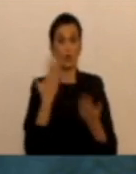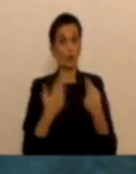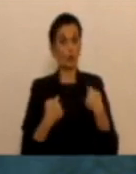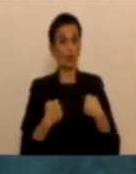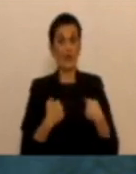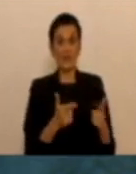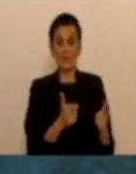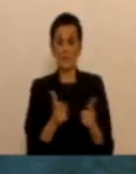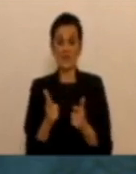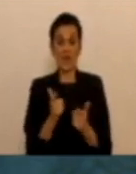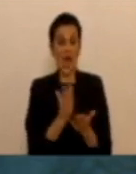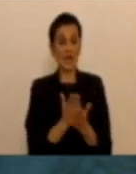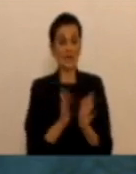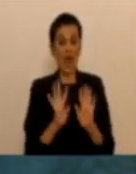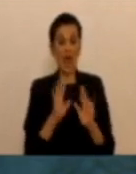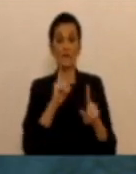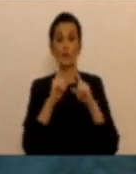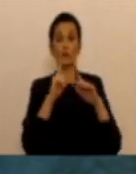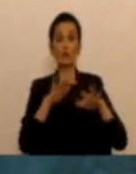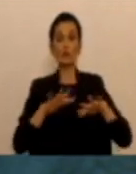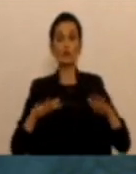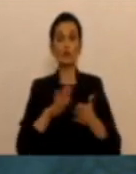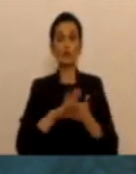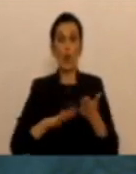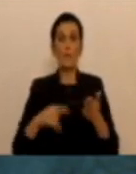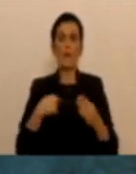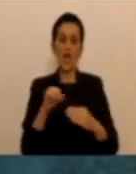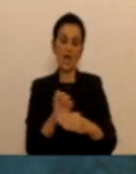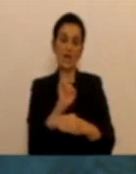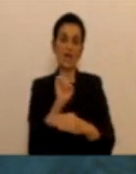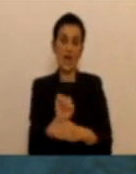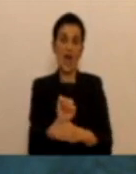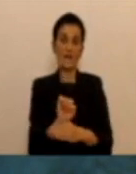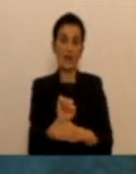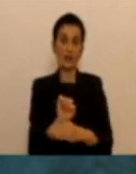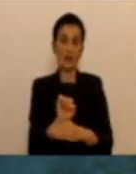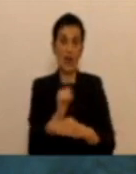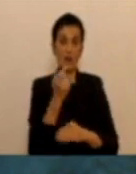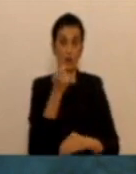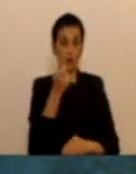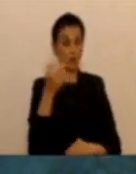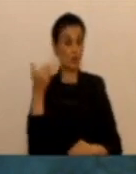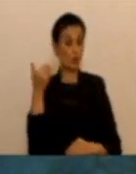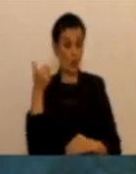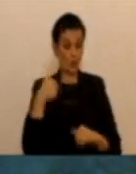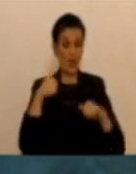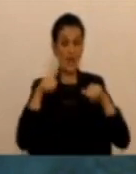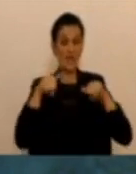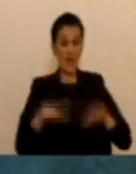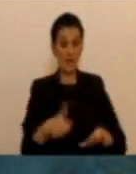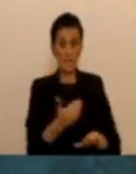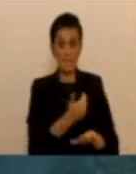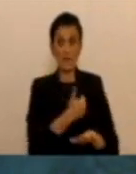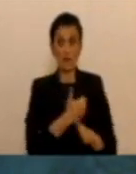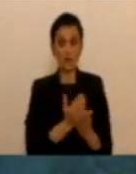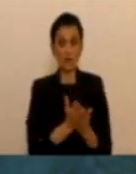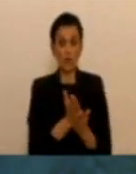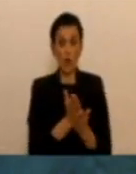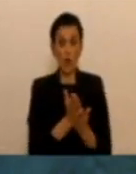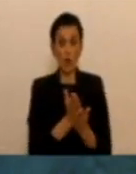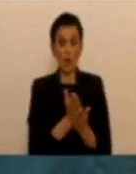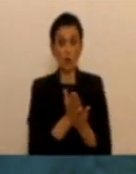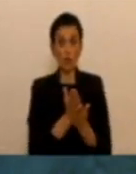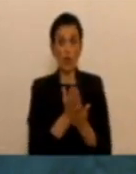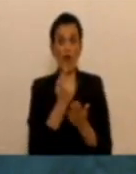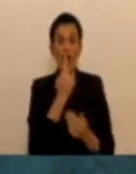მზად იმისთვის, რომ სხდომა გავაგრძელოთ, მე სხდომას გავაჩერებ. ცოტა ხნის წინ ვიყავი ლამის ამ გადაწყვეტილების მიღების გზაზე. რადგან